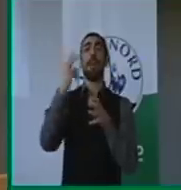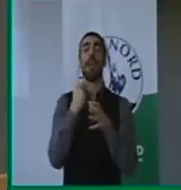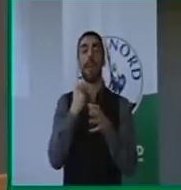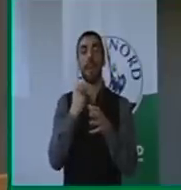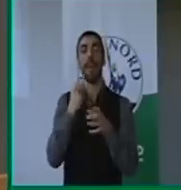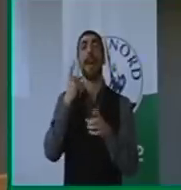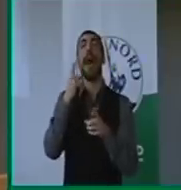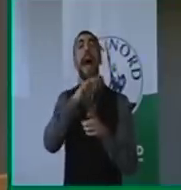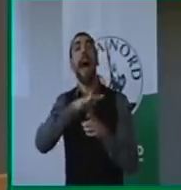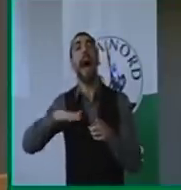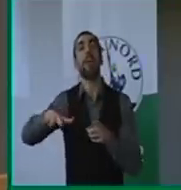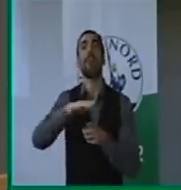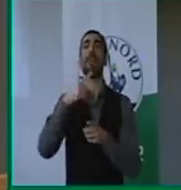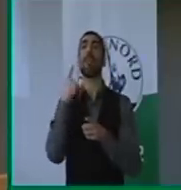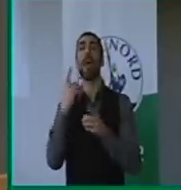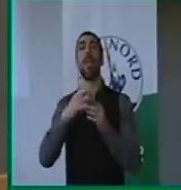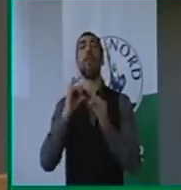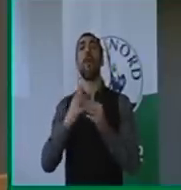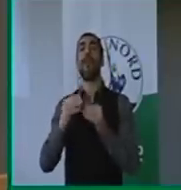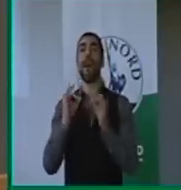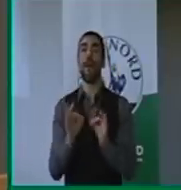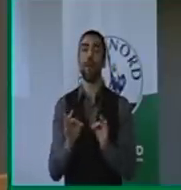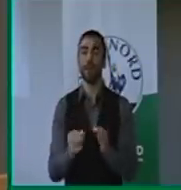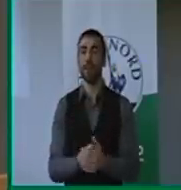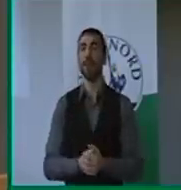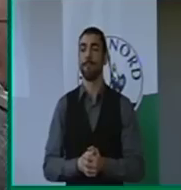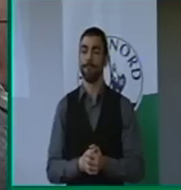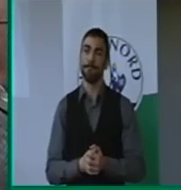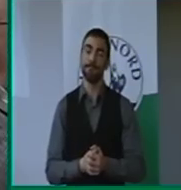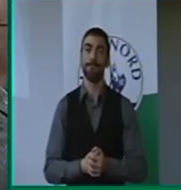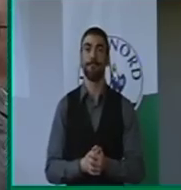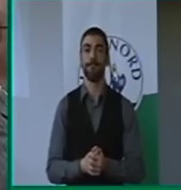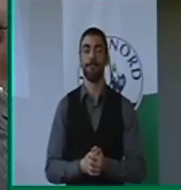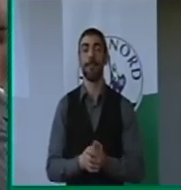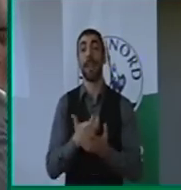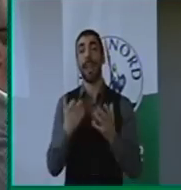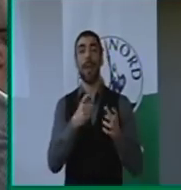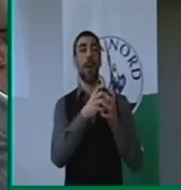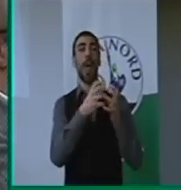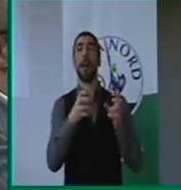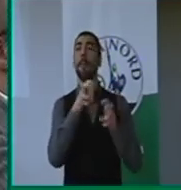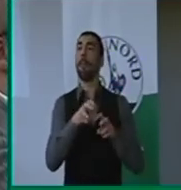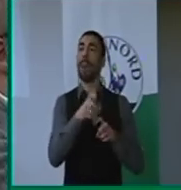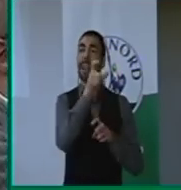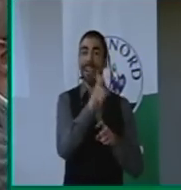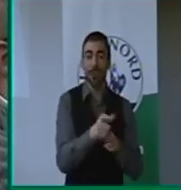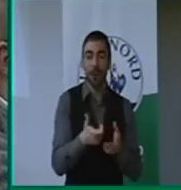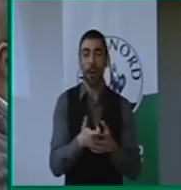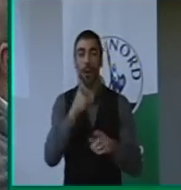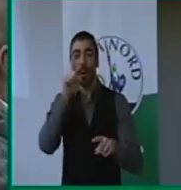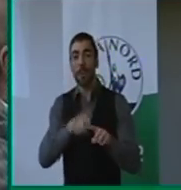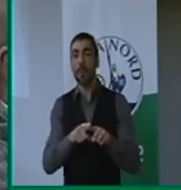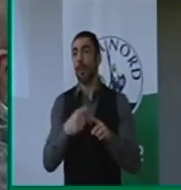far bene l'ambiente secondo invece il mio punto di vista e quello degli imprenditori agricoli presenti nella nella